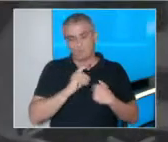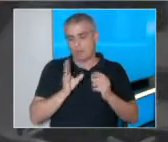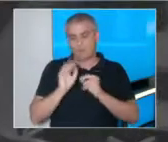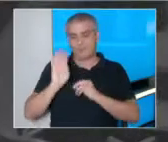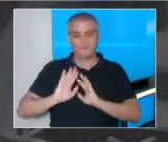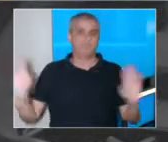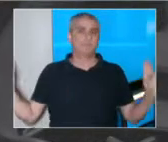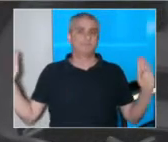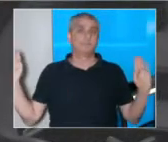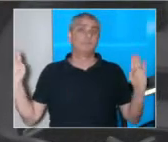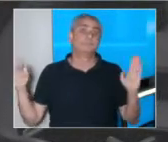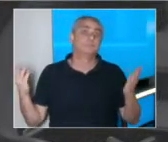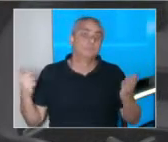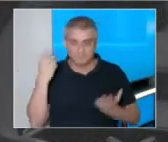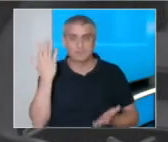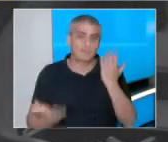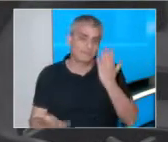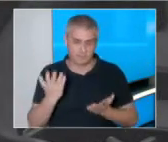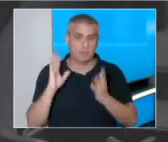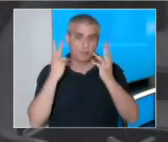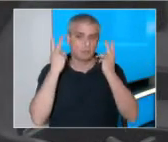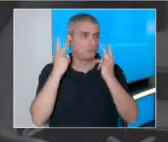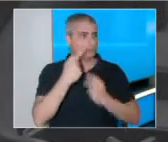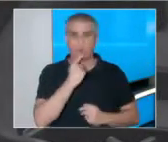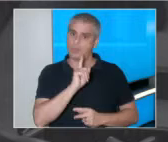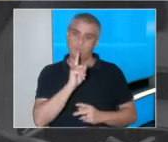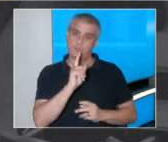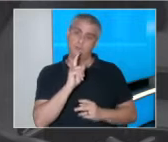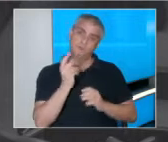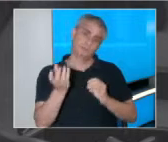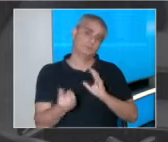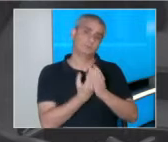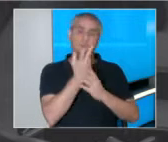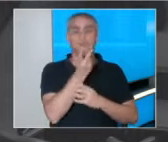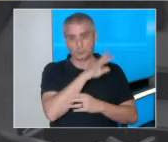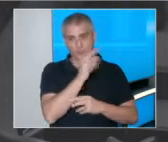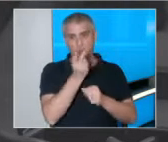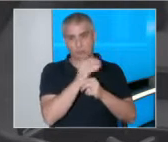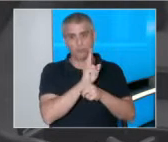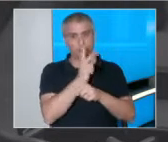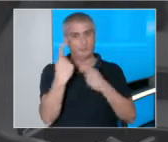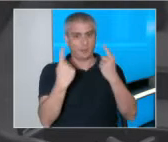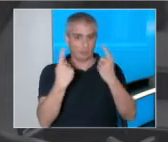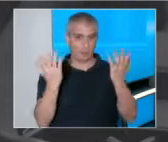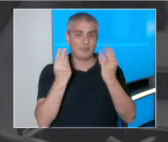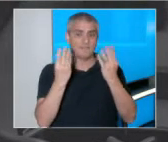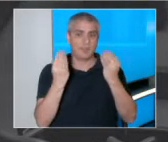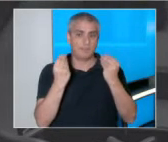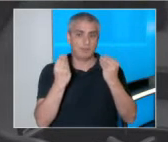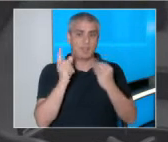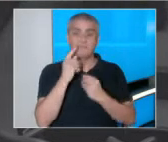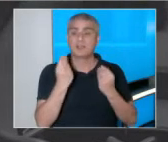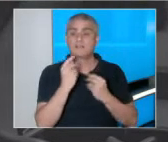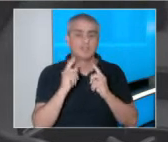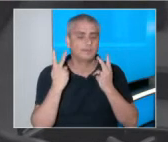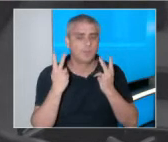אלך עם נתניהו. וזה הבדל בעיניי הוא מאוד מהותי. אבל הוא גם אמר שהוא לא ימליך את הצד השני. לא, אז היו עוד שקרים אחרים לכל אחד מהם והרבה, אבל